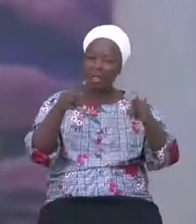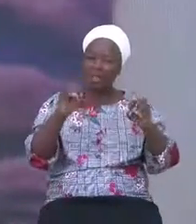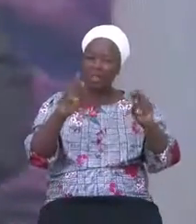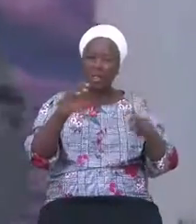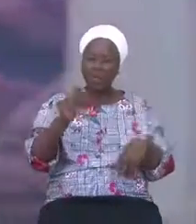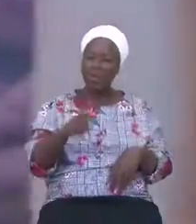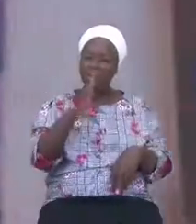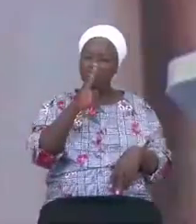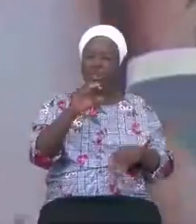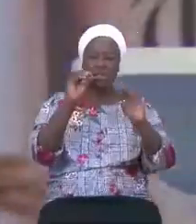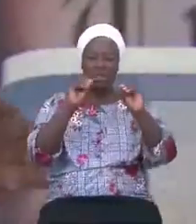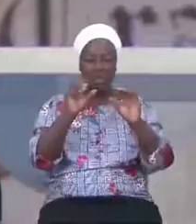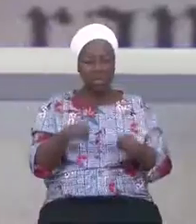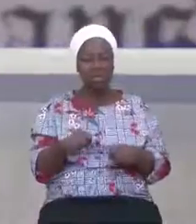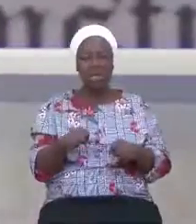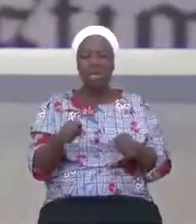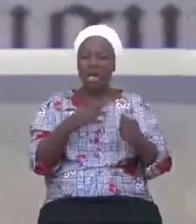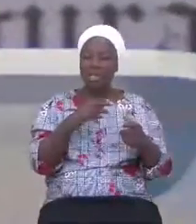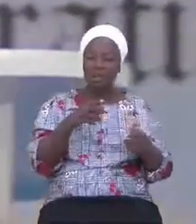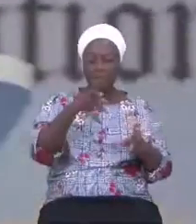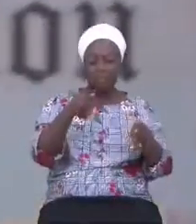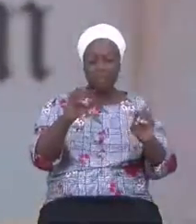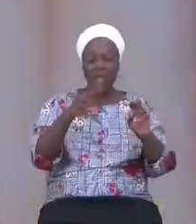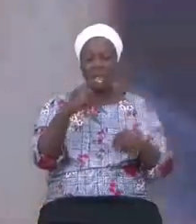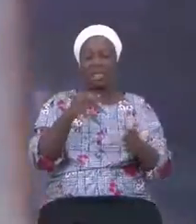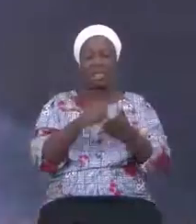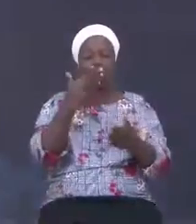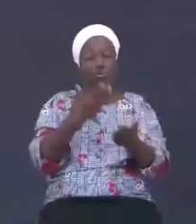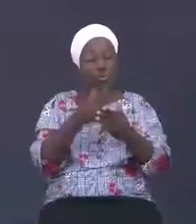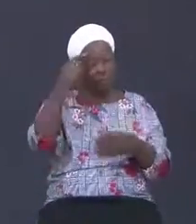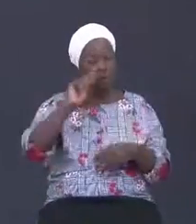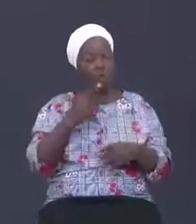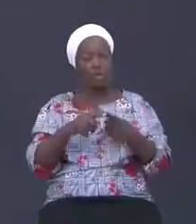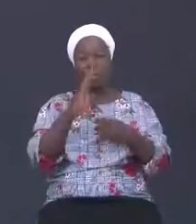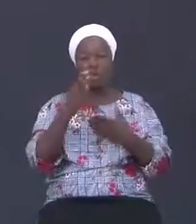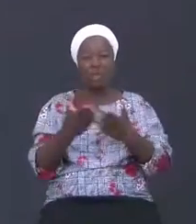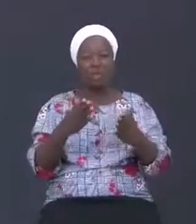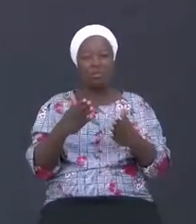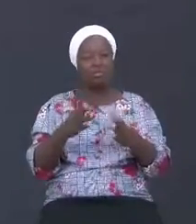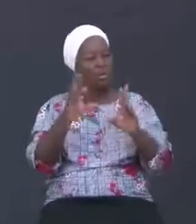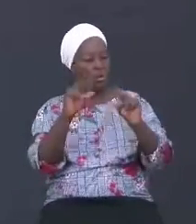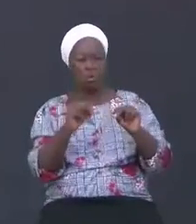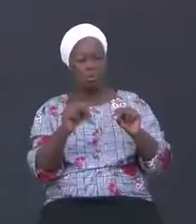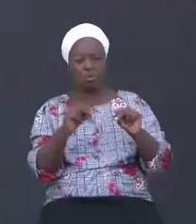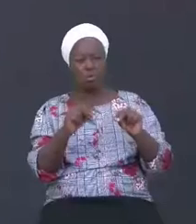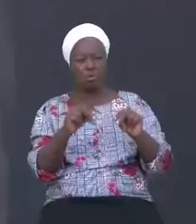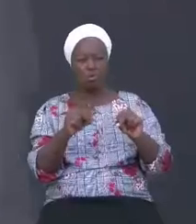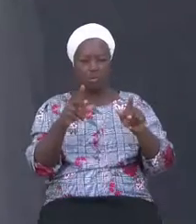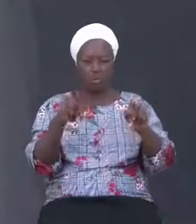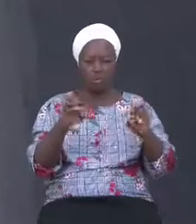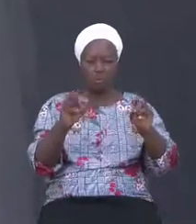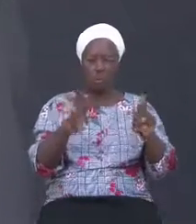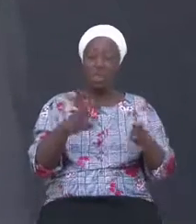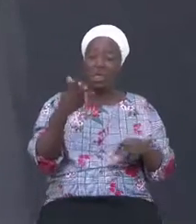enseignable. Pierre a dit, il est bon que nous soyons ici. Non, Pierre. Il y a un